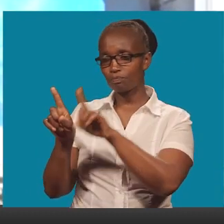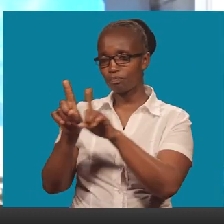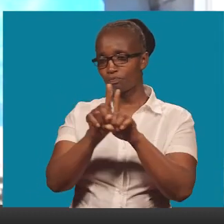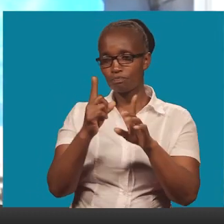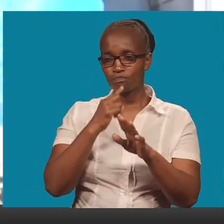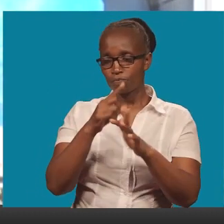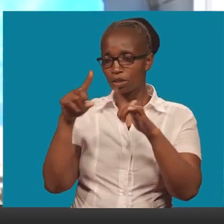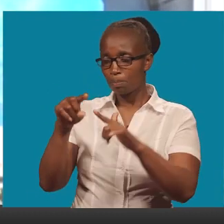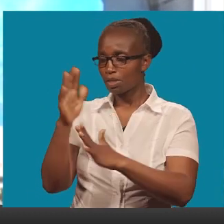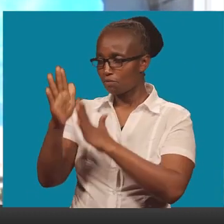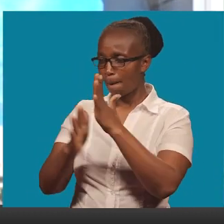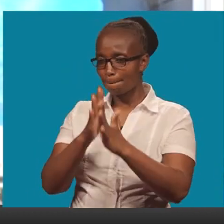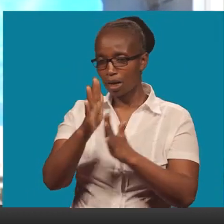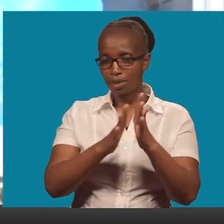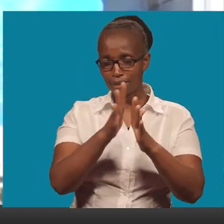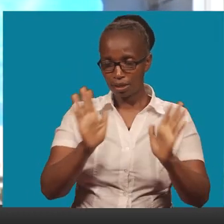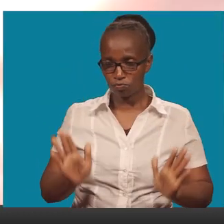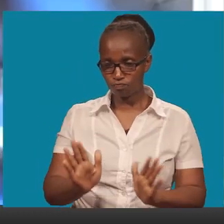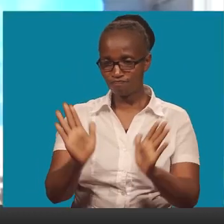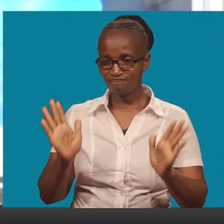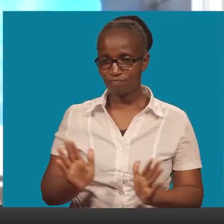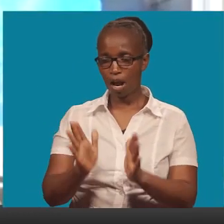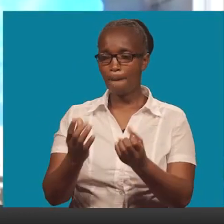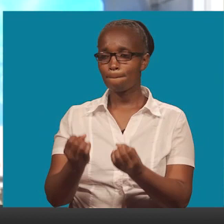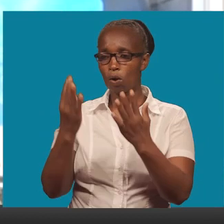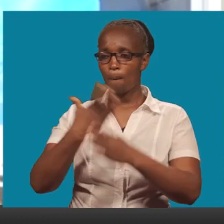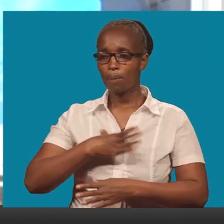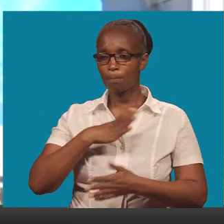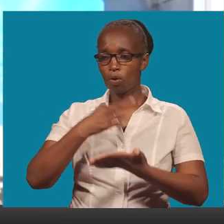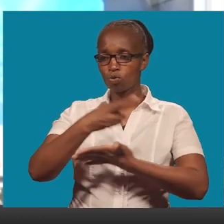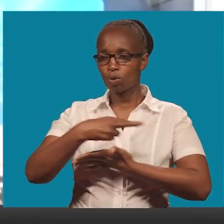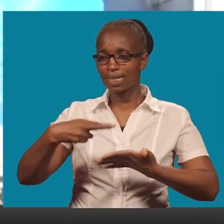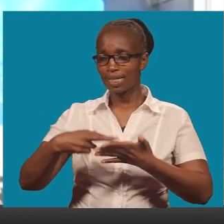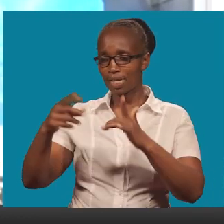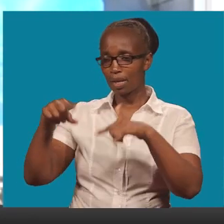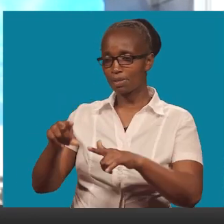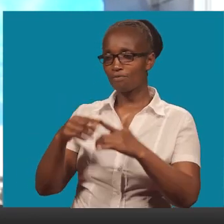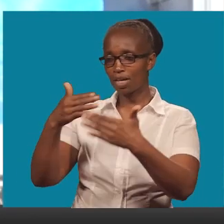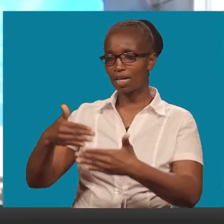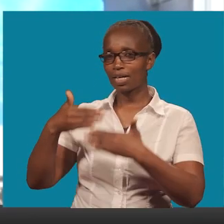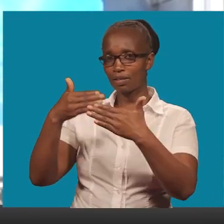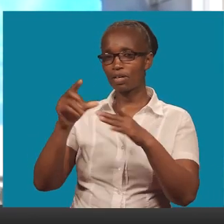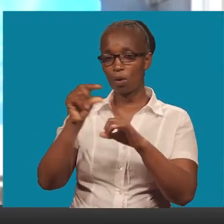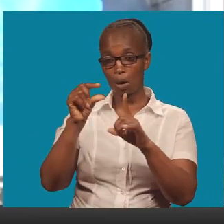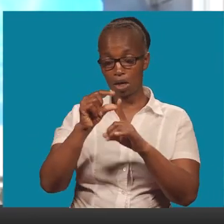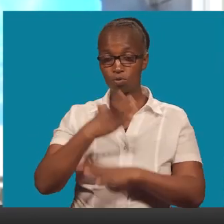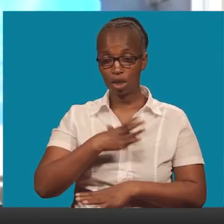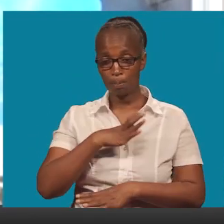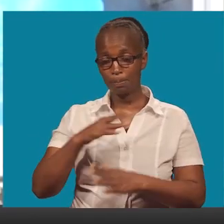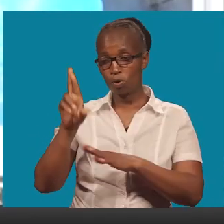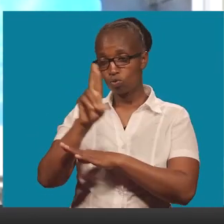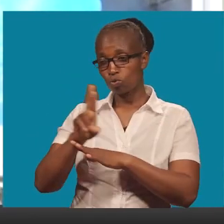Guyo alisema wanakusudia kuhamasisha watu zaidi kujiandikisha na bima hiyo na kutoa wito kwa